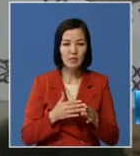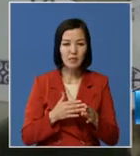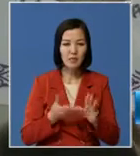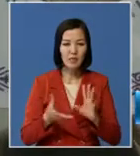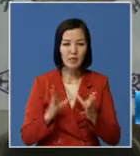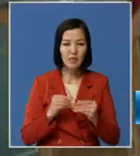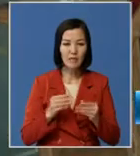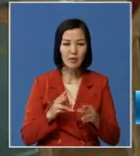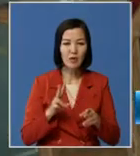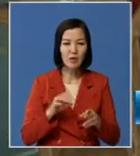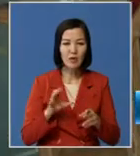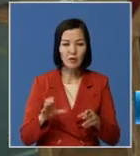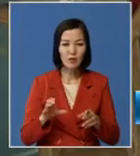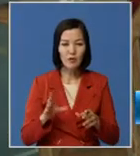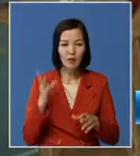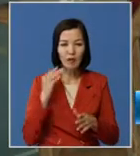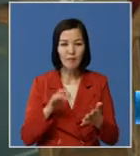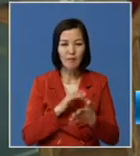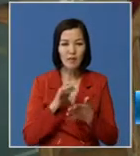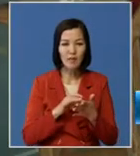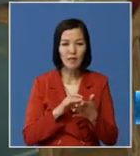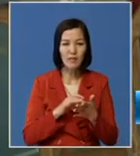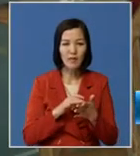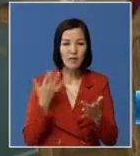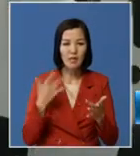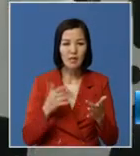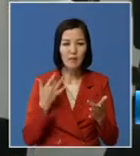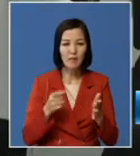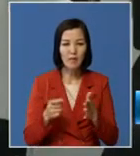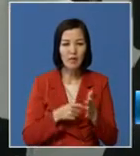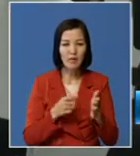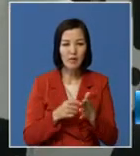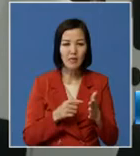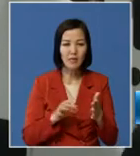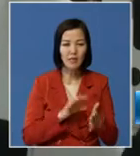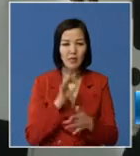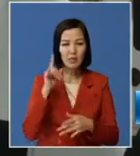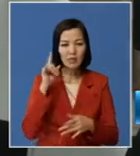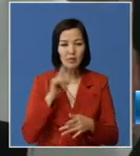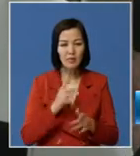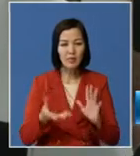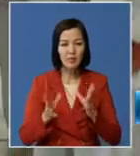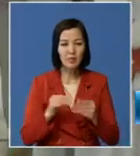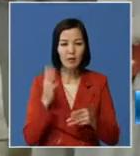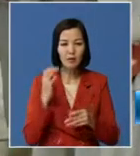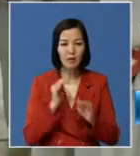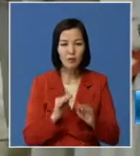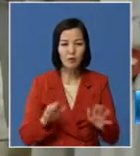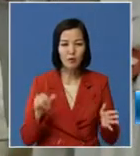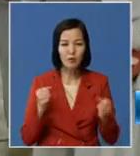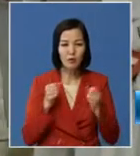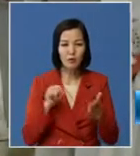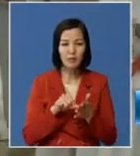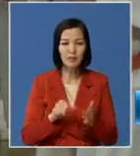сайысқа Нұрсұлтан, Алматы қаласы мен Ақмола, Жамбыл, Қарағанды, Шығыс Қазақстан облысынан барлығы 400 спортшы